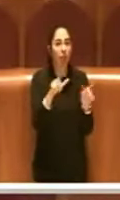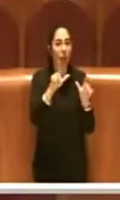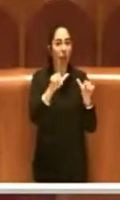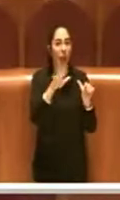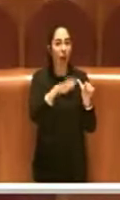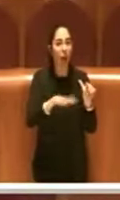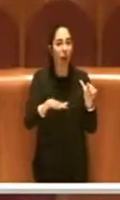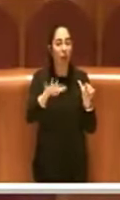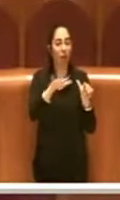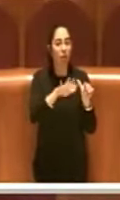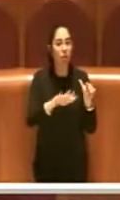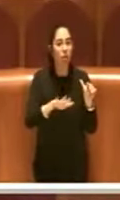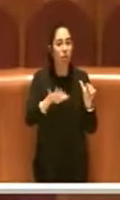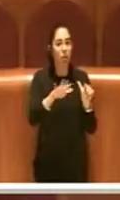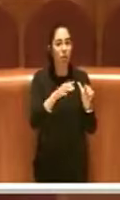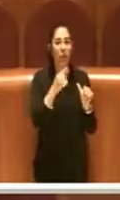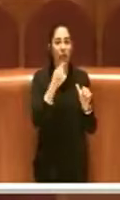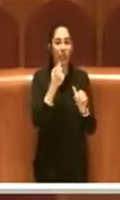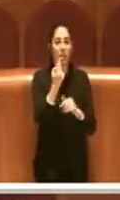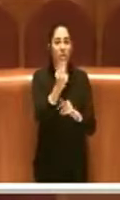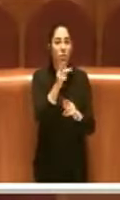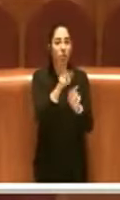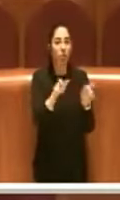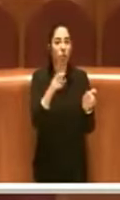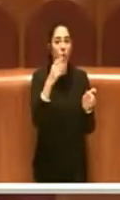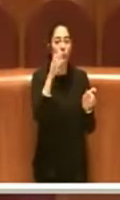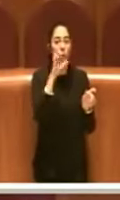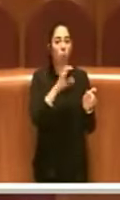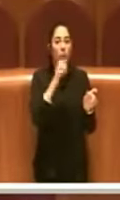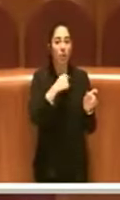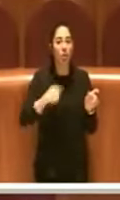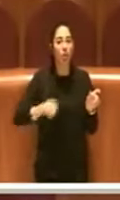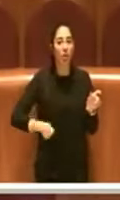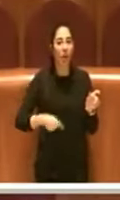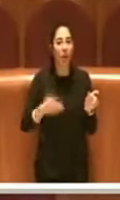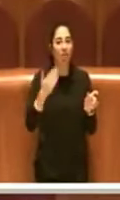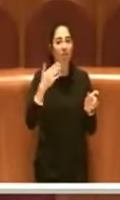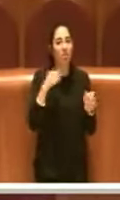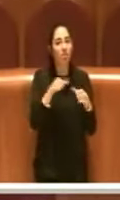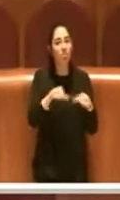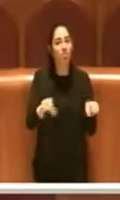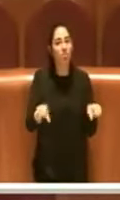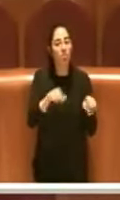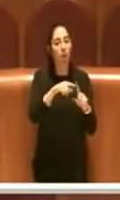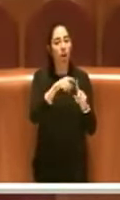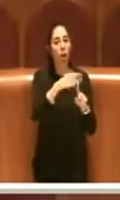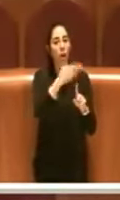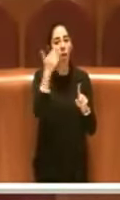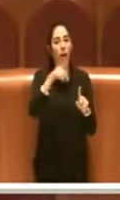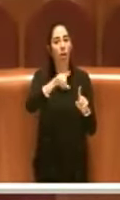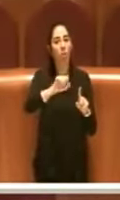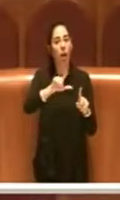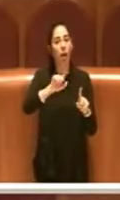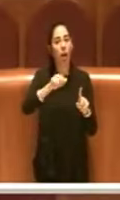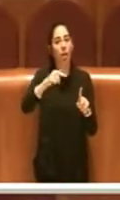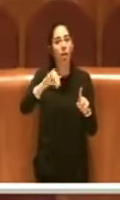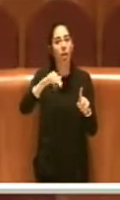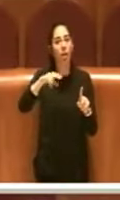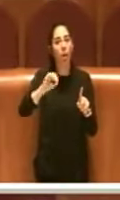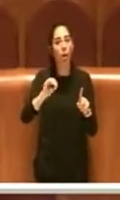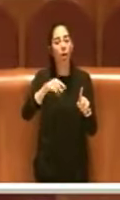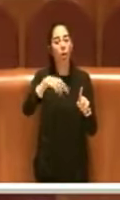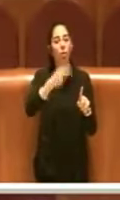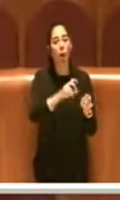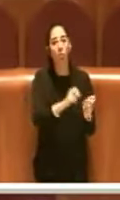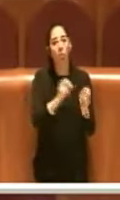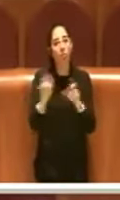2 turisti cinesi che hanno soggiornato all'Hotel Palatino, che sono stati immediatamente portati allo Spallanzani e che